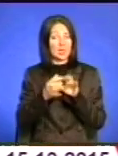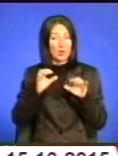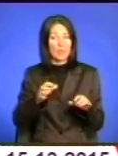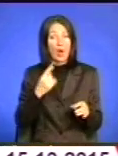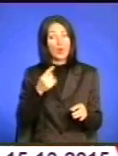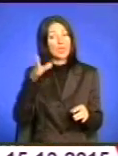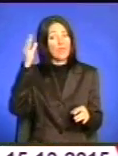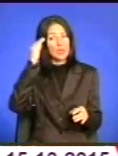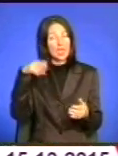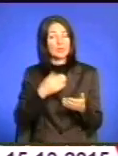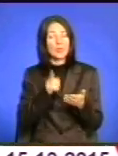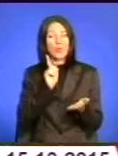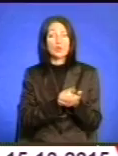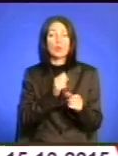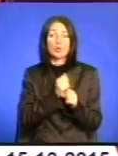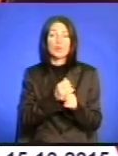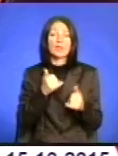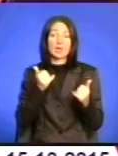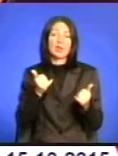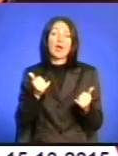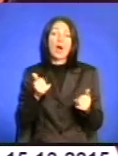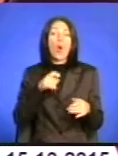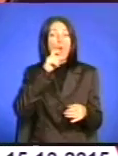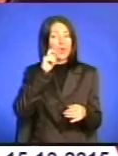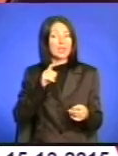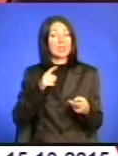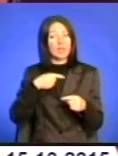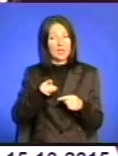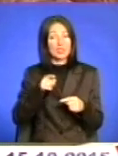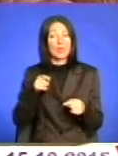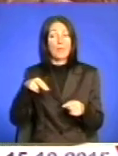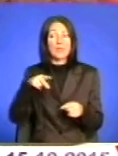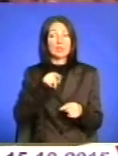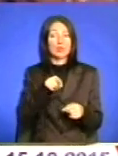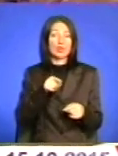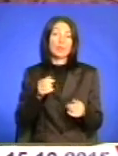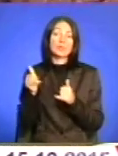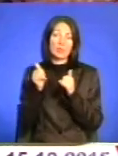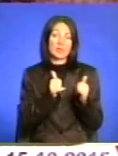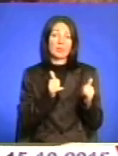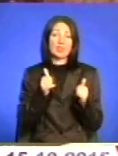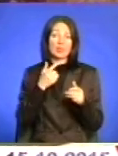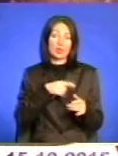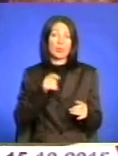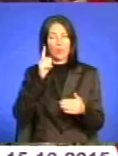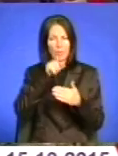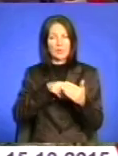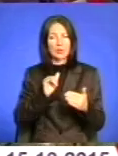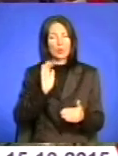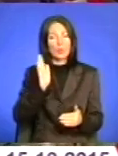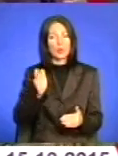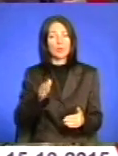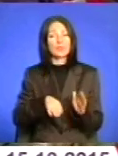своїм обов'язком працювати на благо українців, інші прийшли сюди, аби забезпечити собі впевненість у майбутньому.